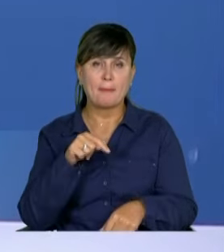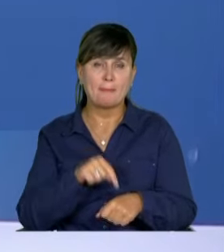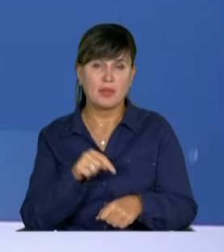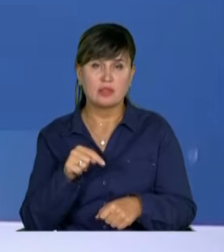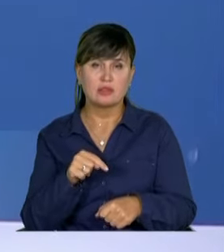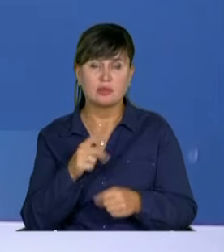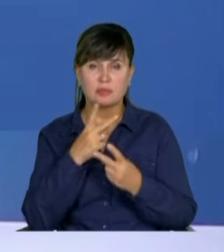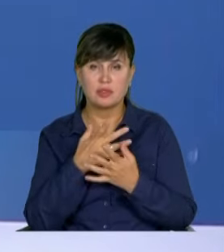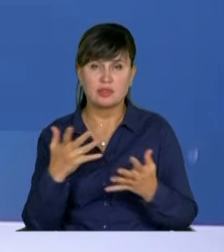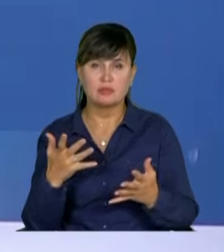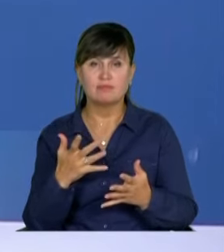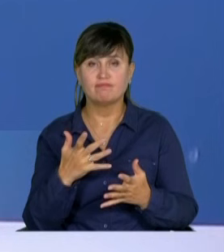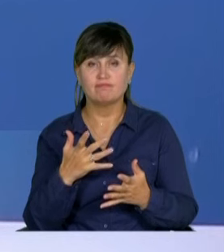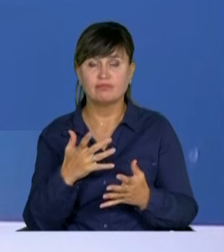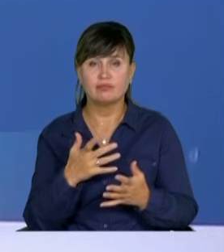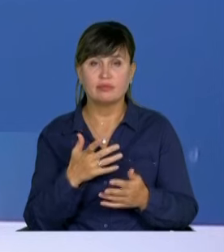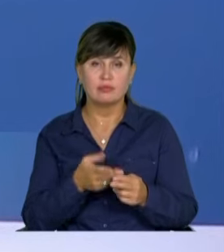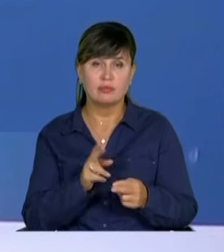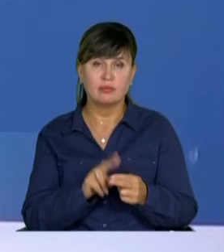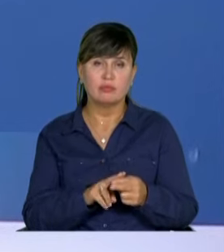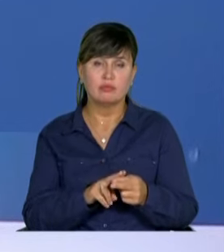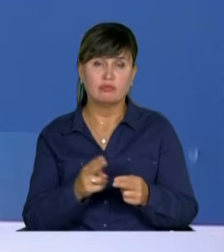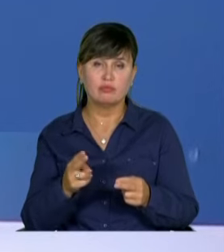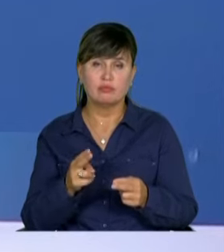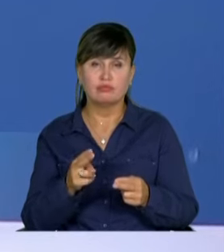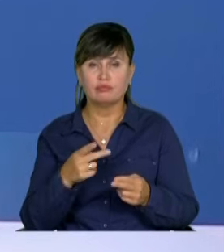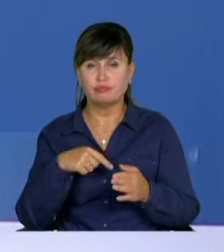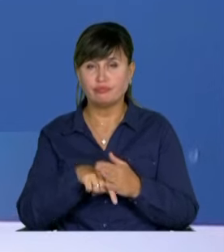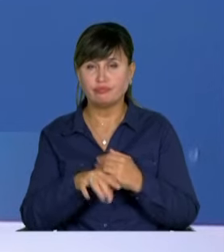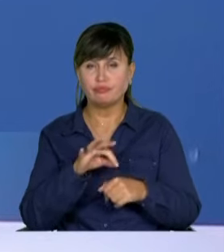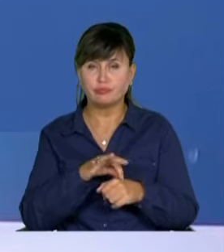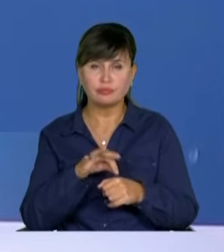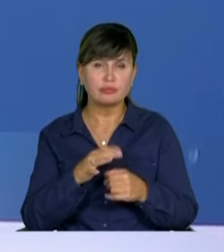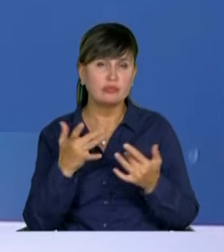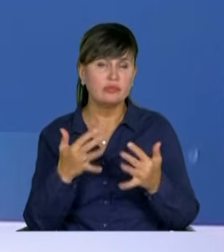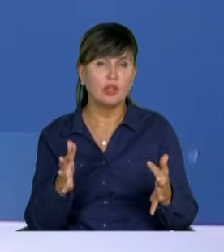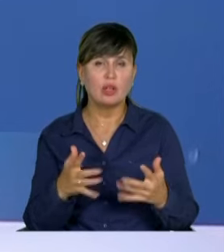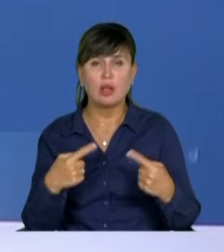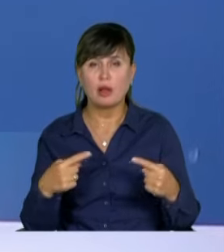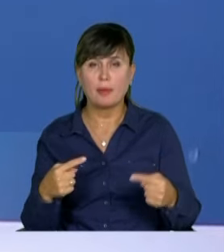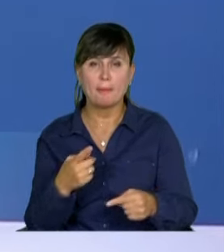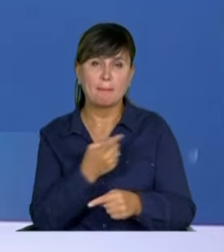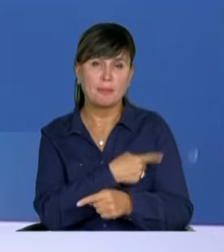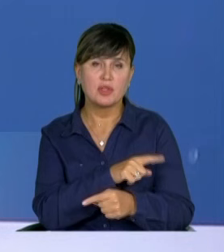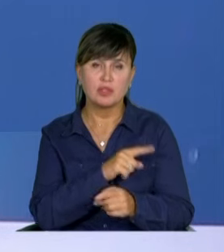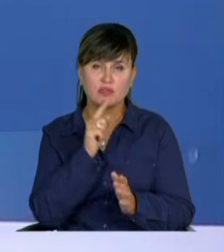проявление это в виде синкопа то есть лёгкого обморока который не требует никаких медицинских